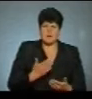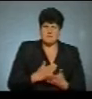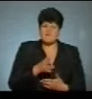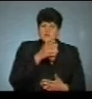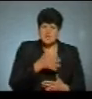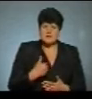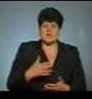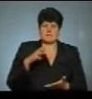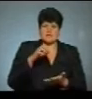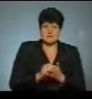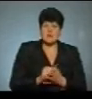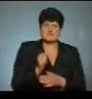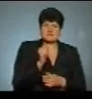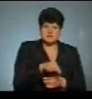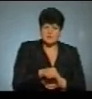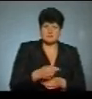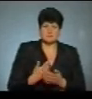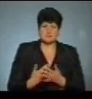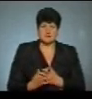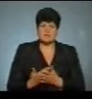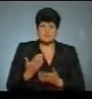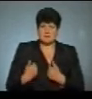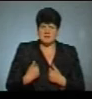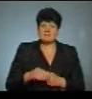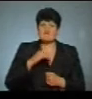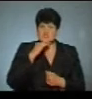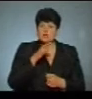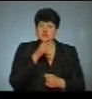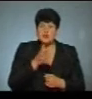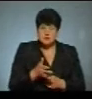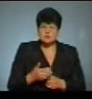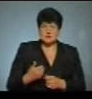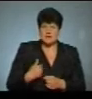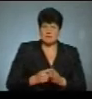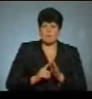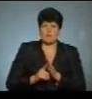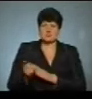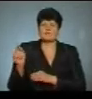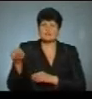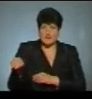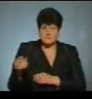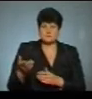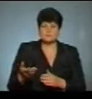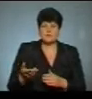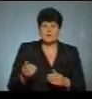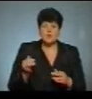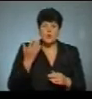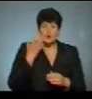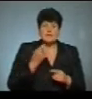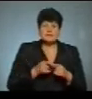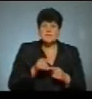би зайнявся тим, от мені би, якщо би вистачало часу, я би почав те. І коли цей